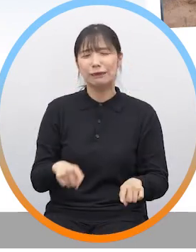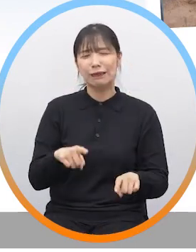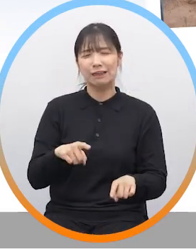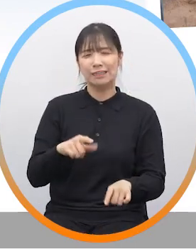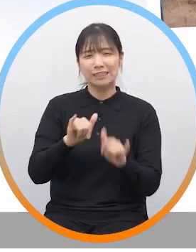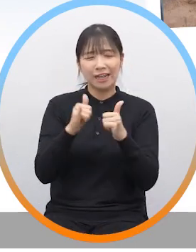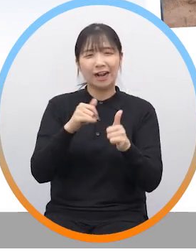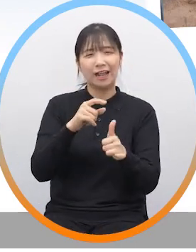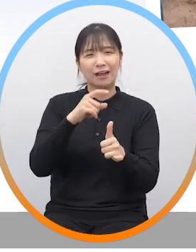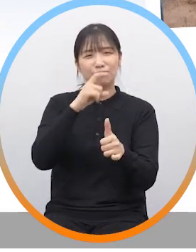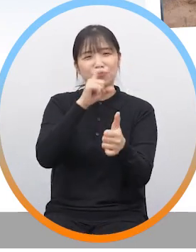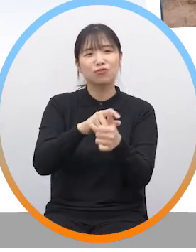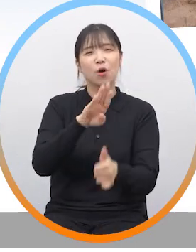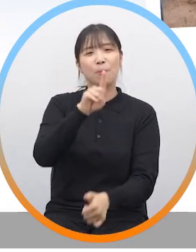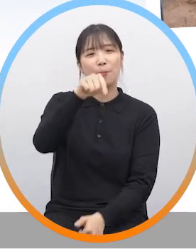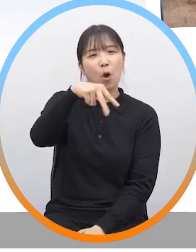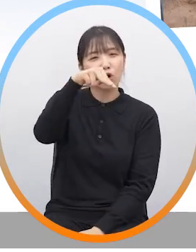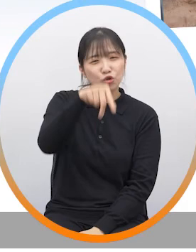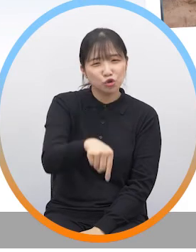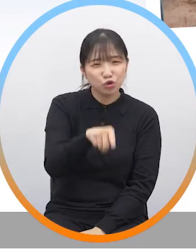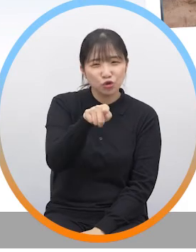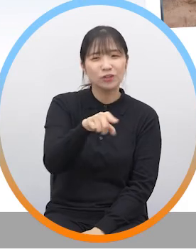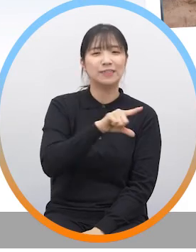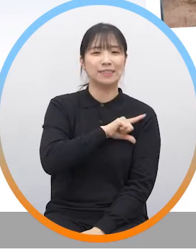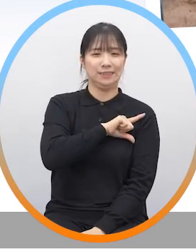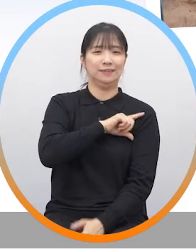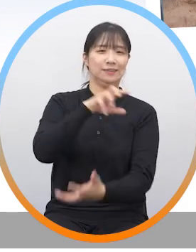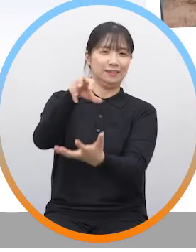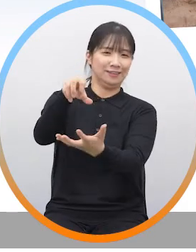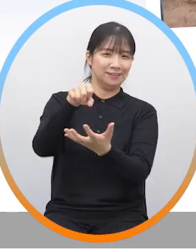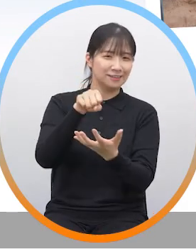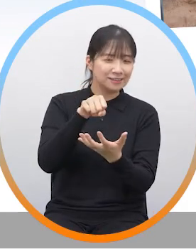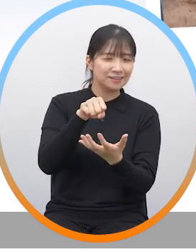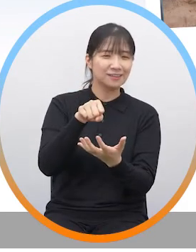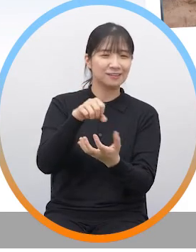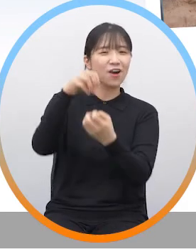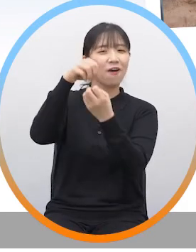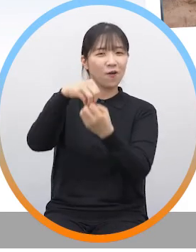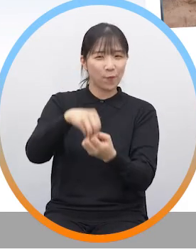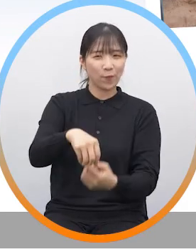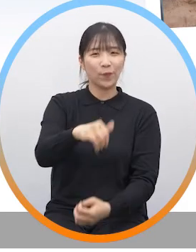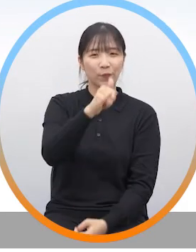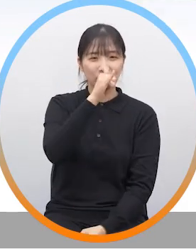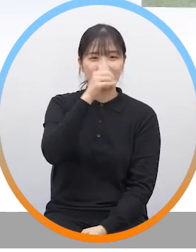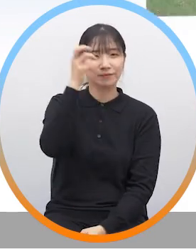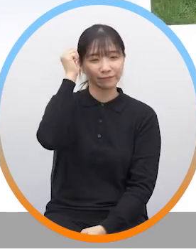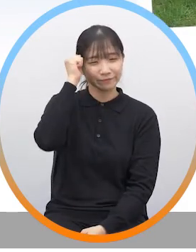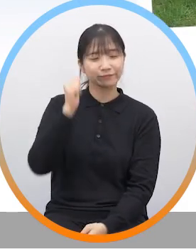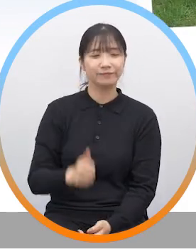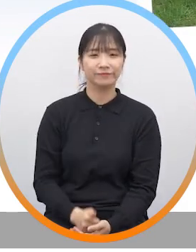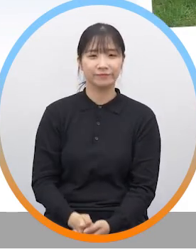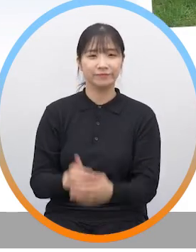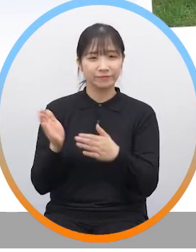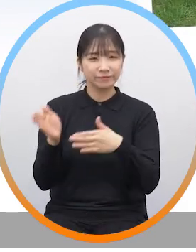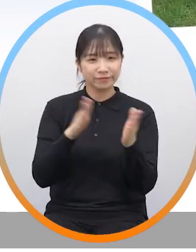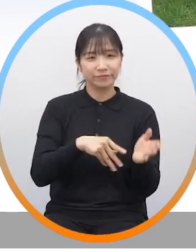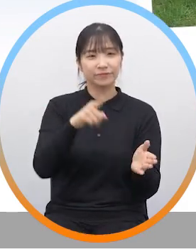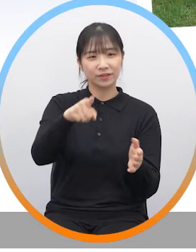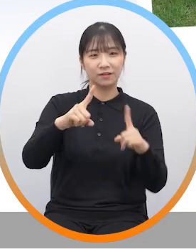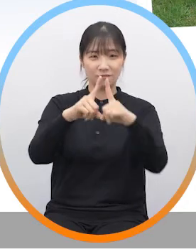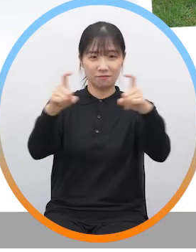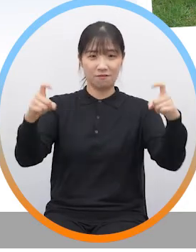사람들을 벅수라고 표현한데요. 이제 거기에서 좀 왔다는 거, 이런 것을 좀 염두에 두시면 되고요. 이건 성곽